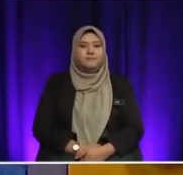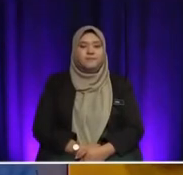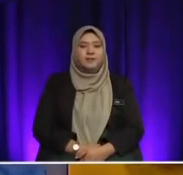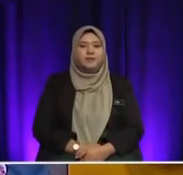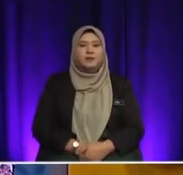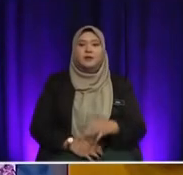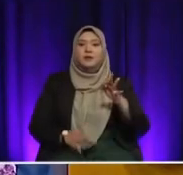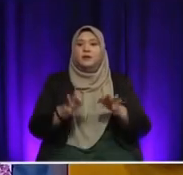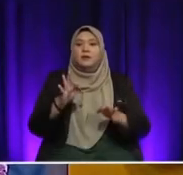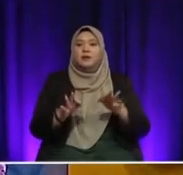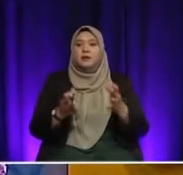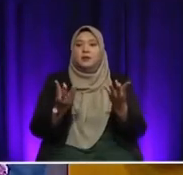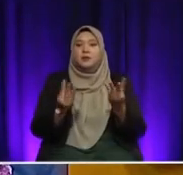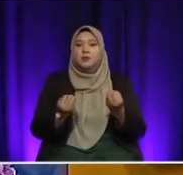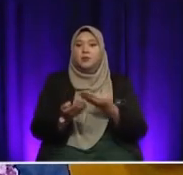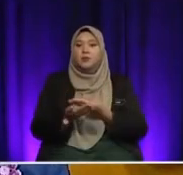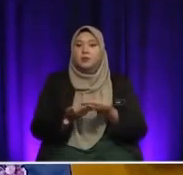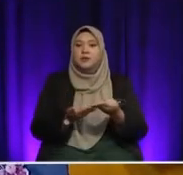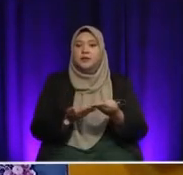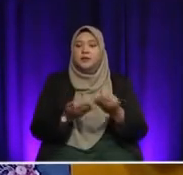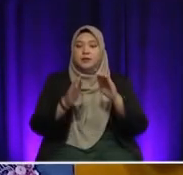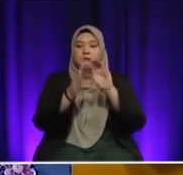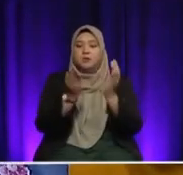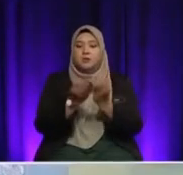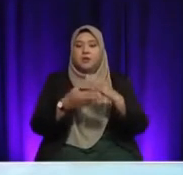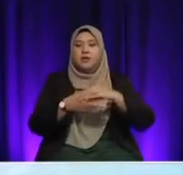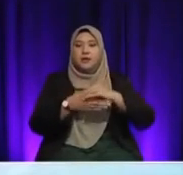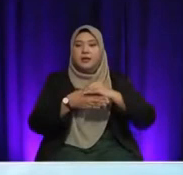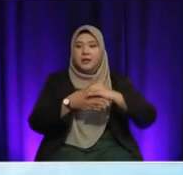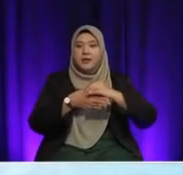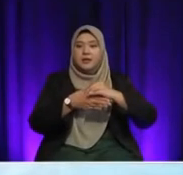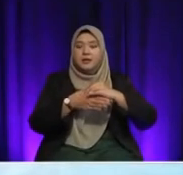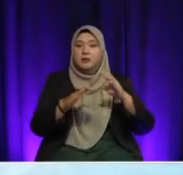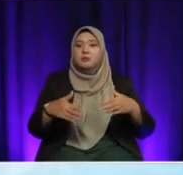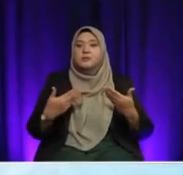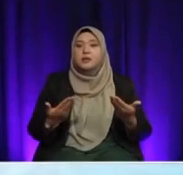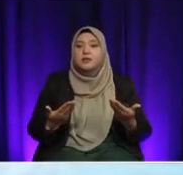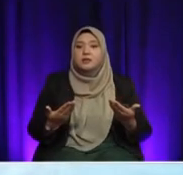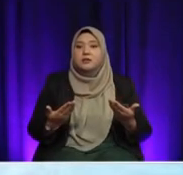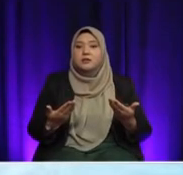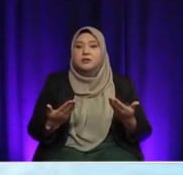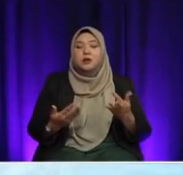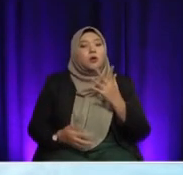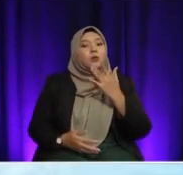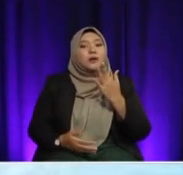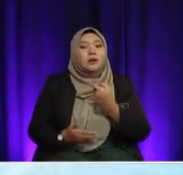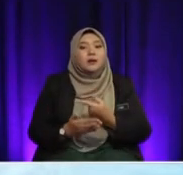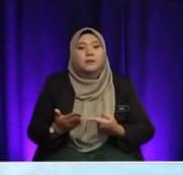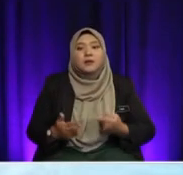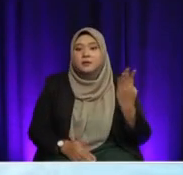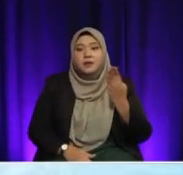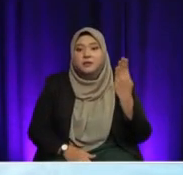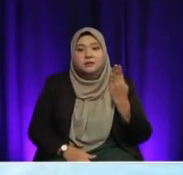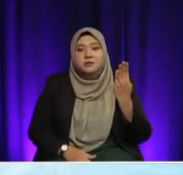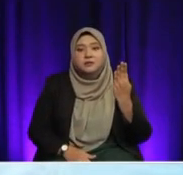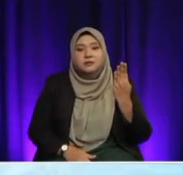lembu. Sekali lagi, saiz mestilah seragam. Sebenarnya patutnya memang seragam lah, kita dah timbang. Betul. Okey. Lepas